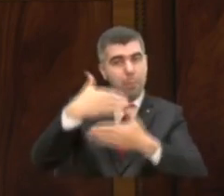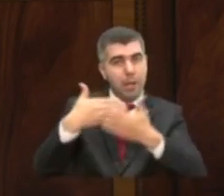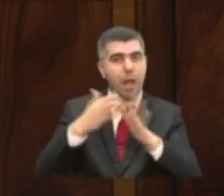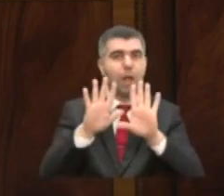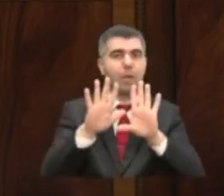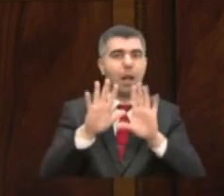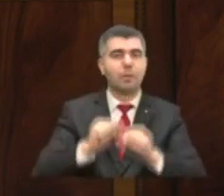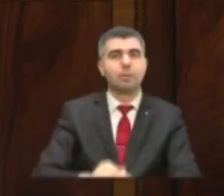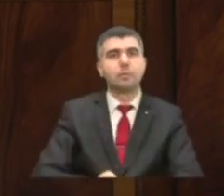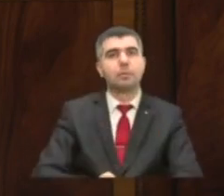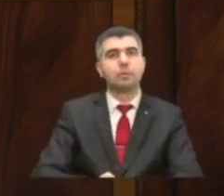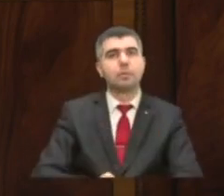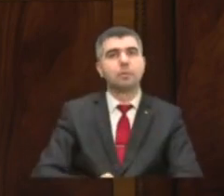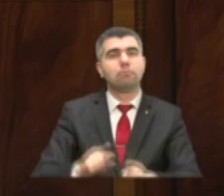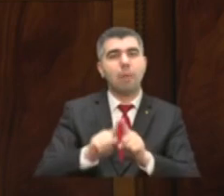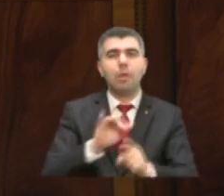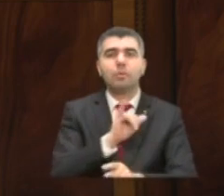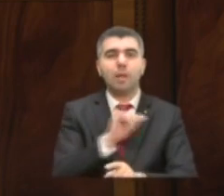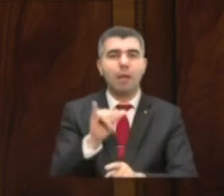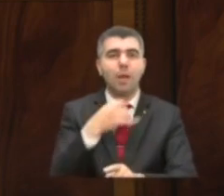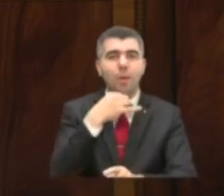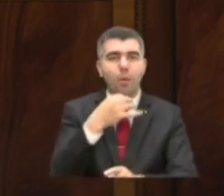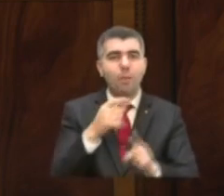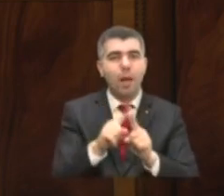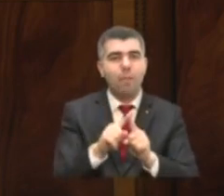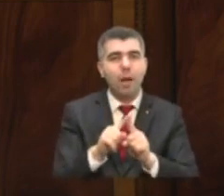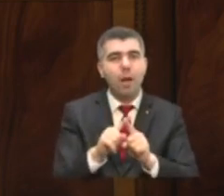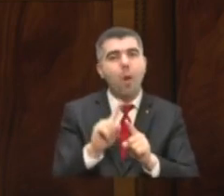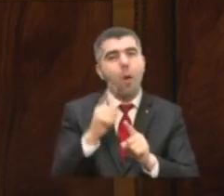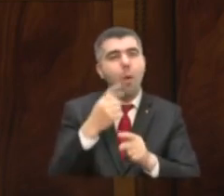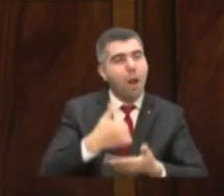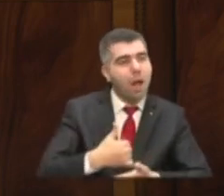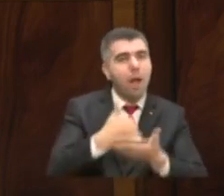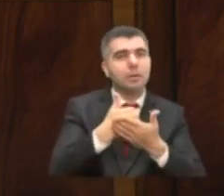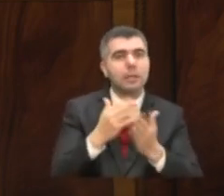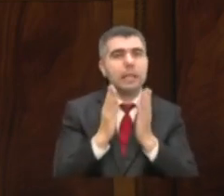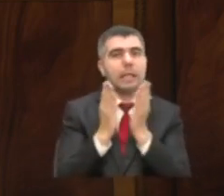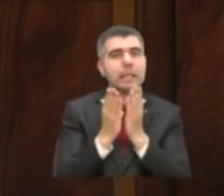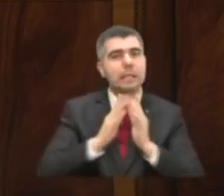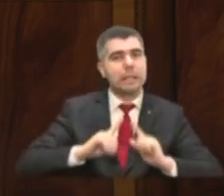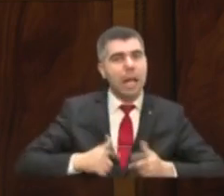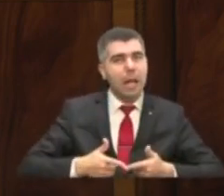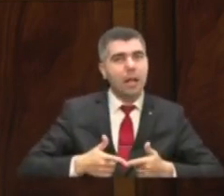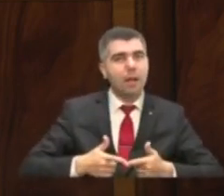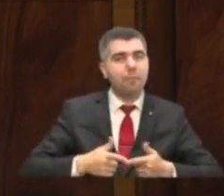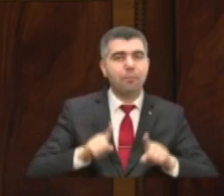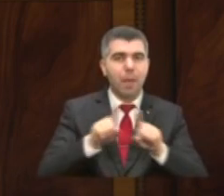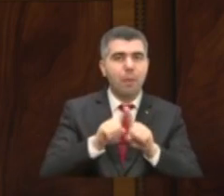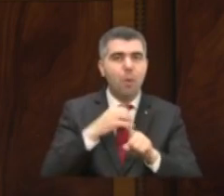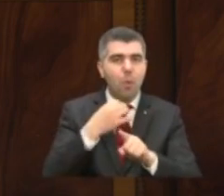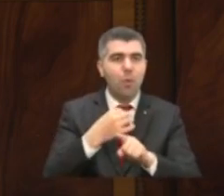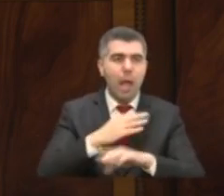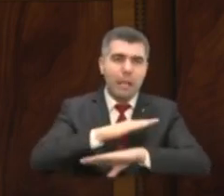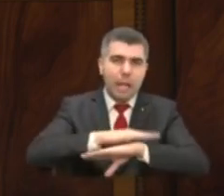10. وما يمكنناش نقولوا بان اولويه للتعليم، بان عارفين بان هذا الخصاص وما، ولكن كنحترم ان يكون راي